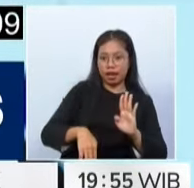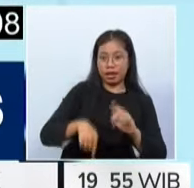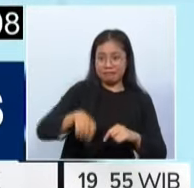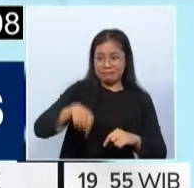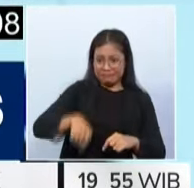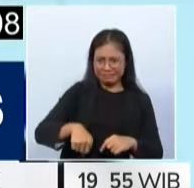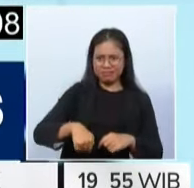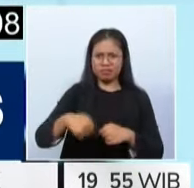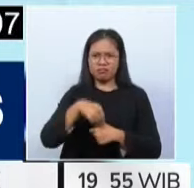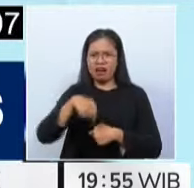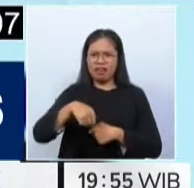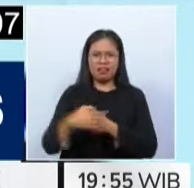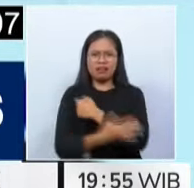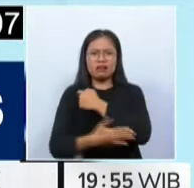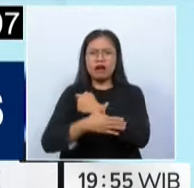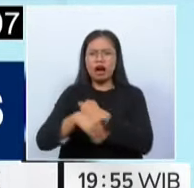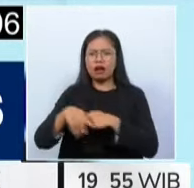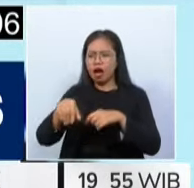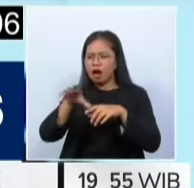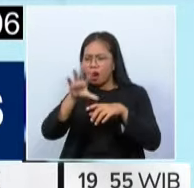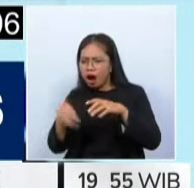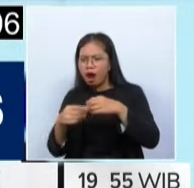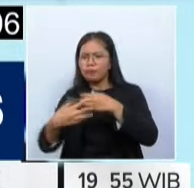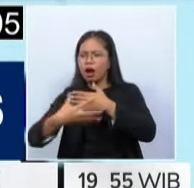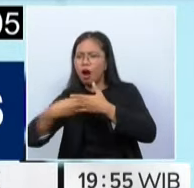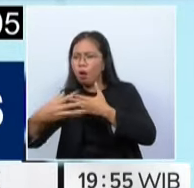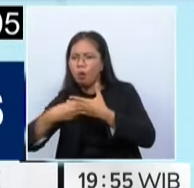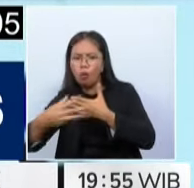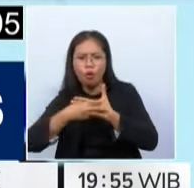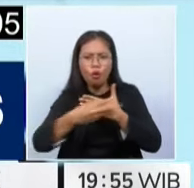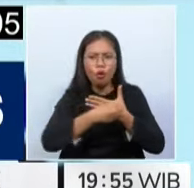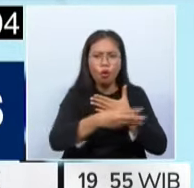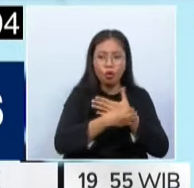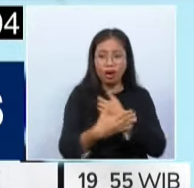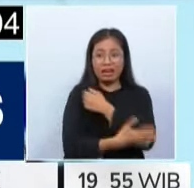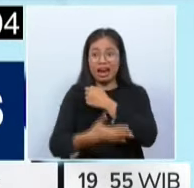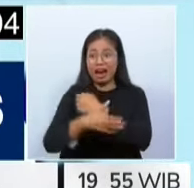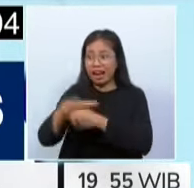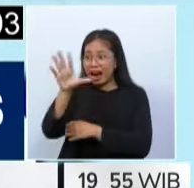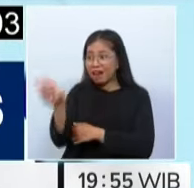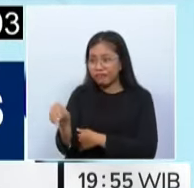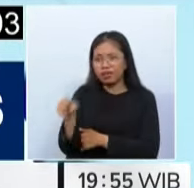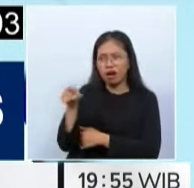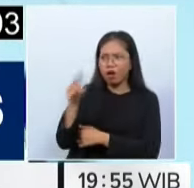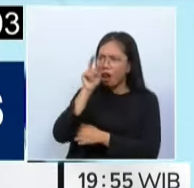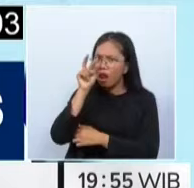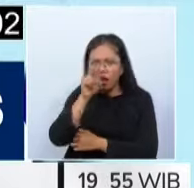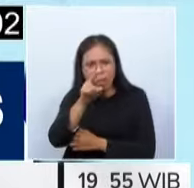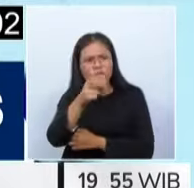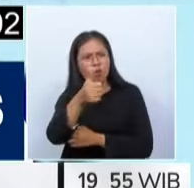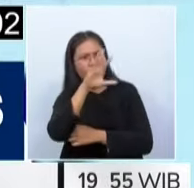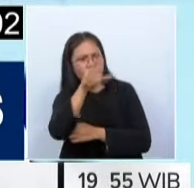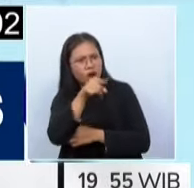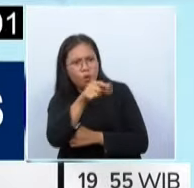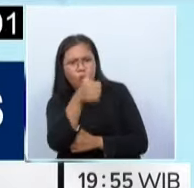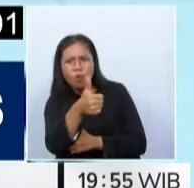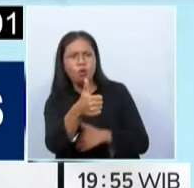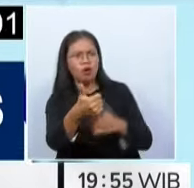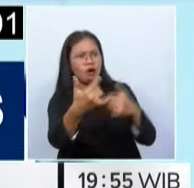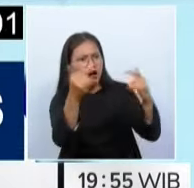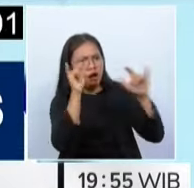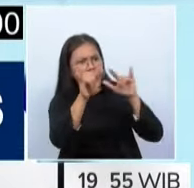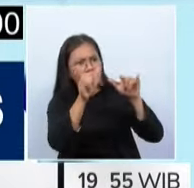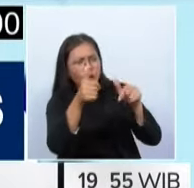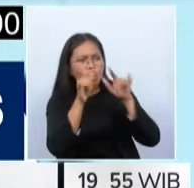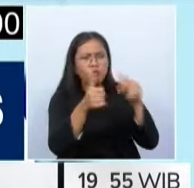banyak negara di Afrika begitu banyak negara di Afrika sekarang melihat ke kita datang ke kita